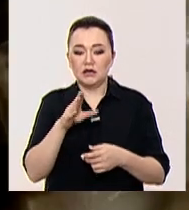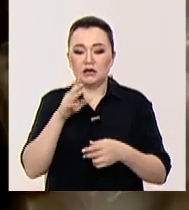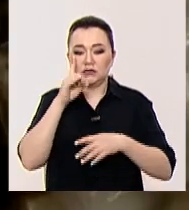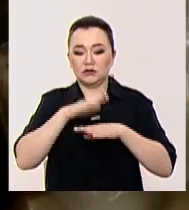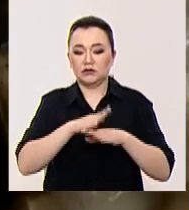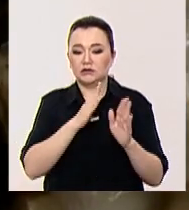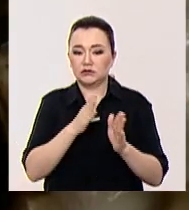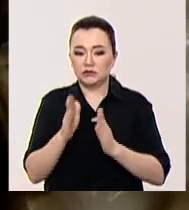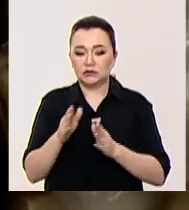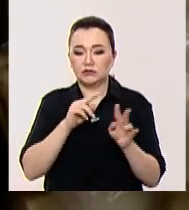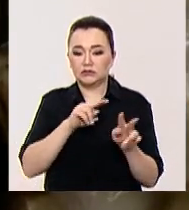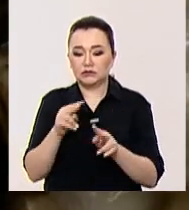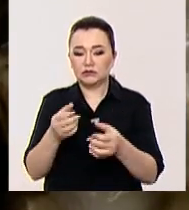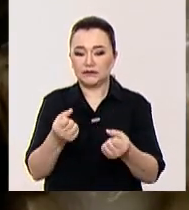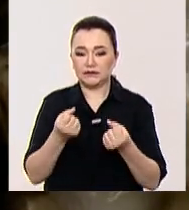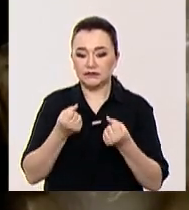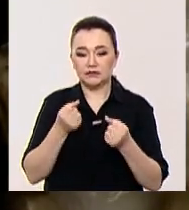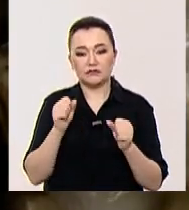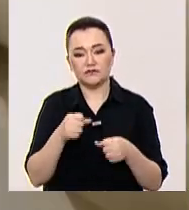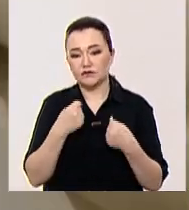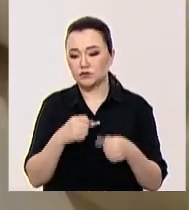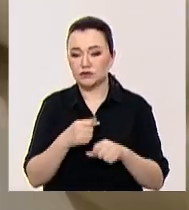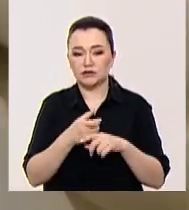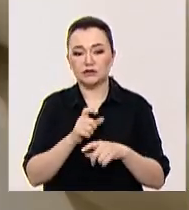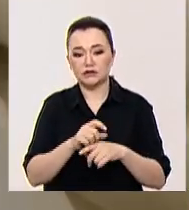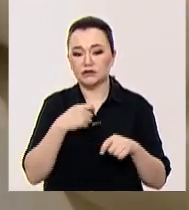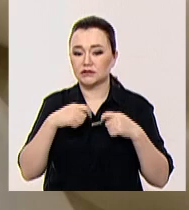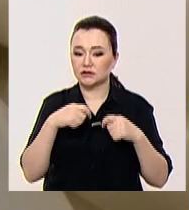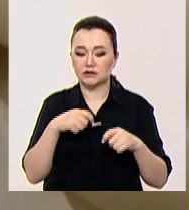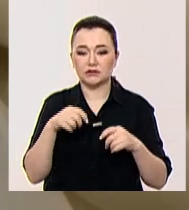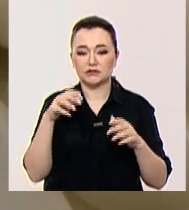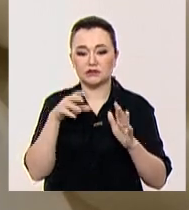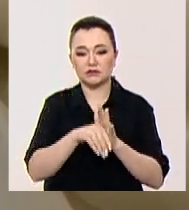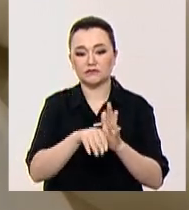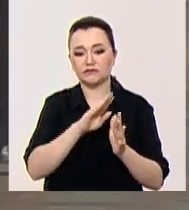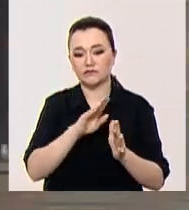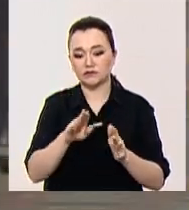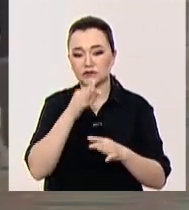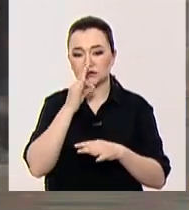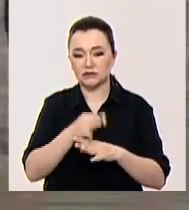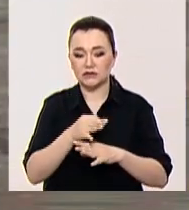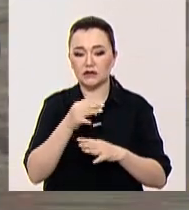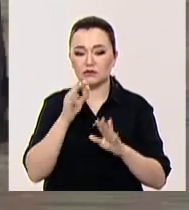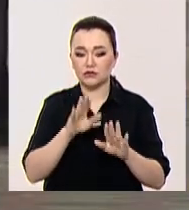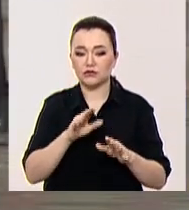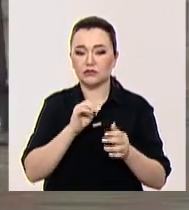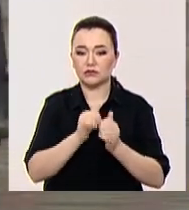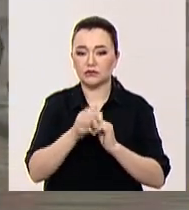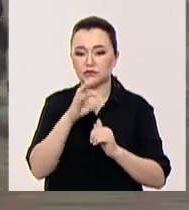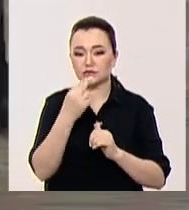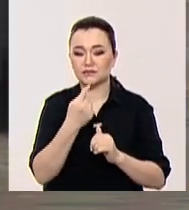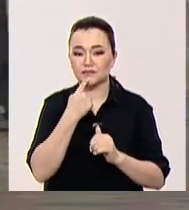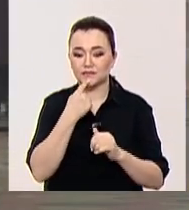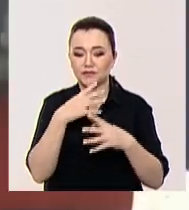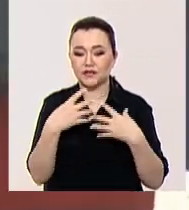әкімшілік тұрақтандырумен ұстап отыра алмайтынын, бұл әдіс енді нарықтық тәсілдерге жатпайтын жеткізді. Оның орнына әлеуметтік жағдайы